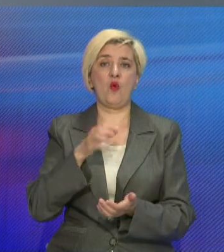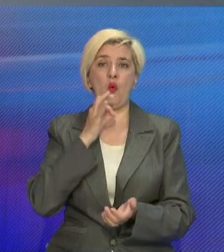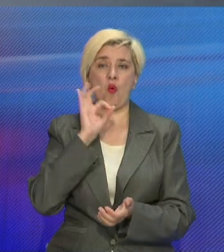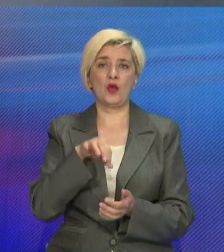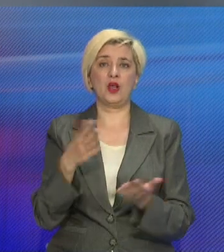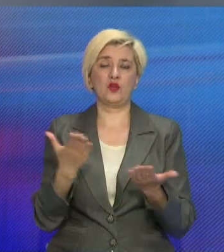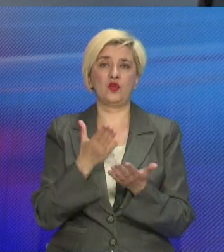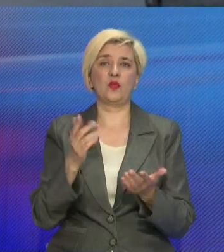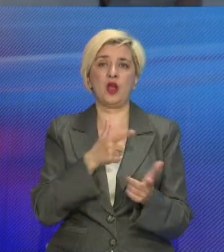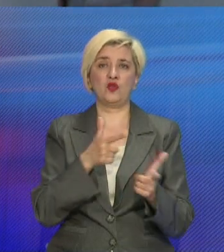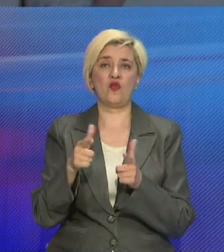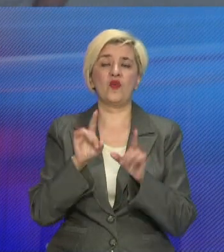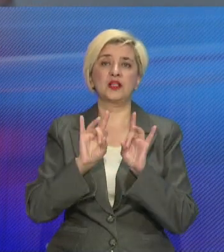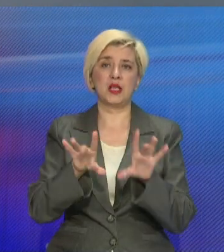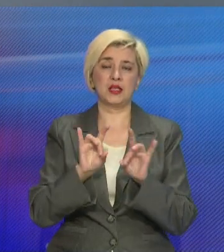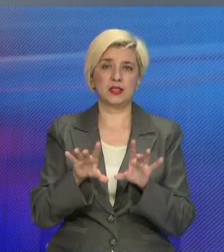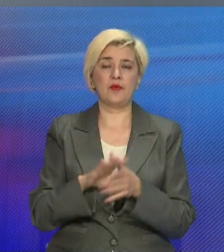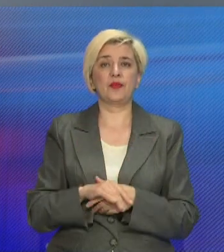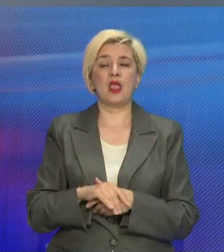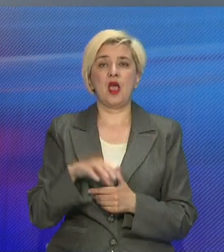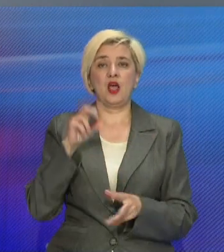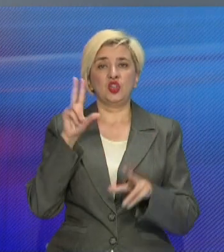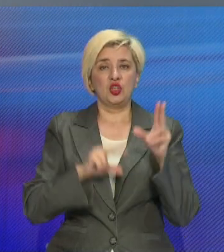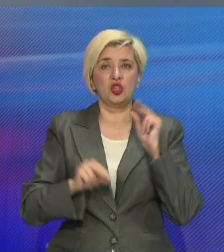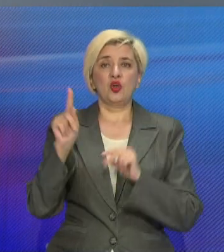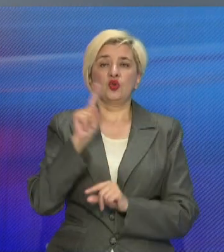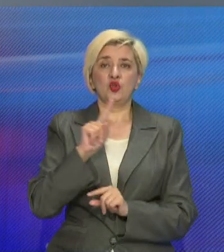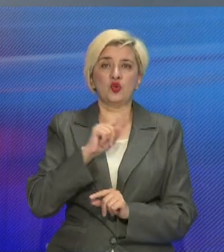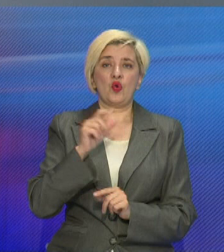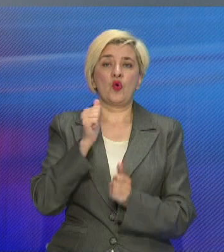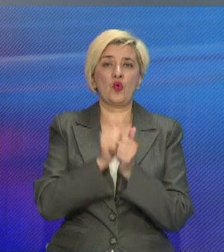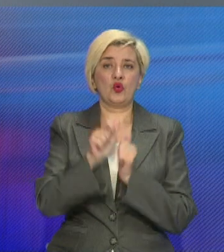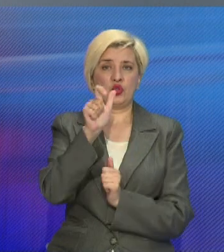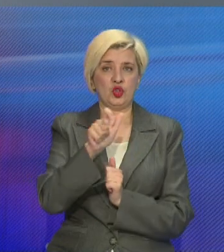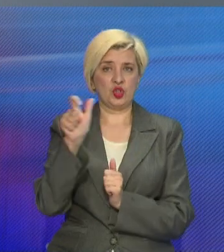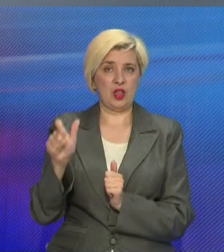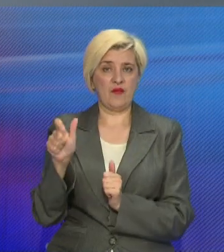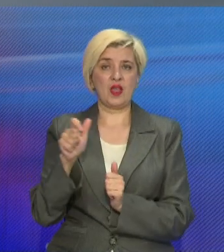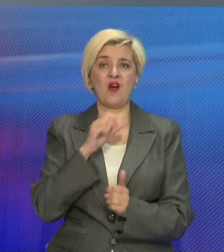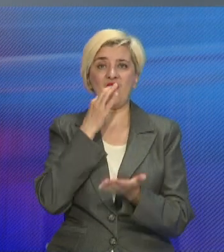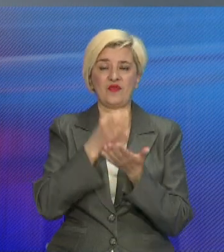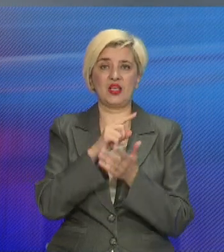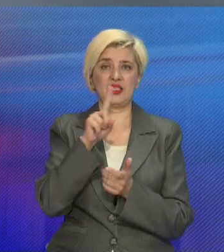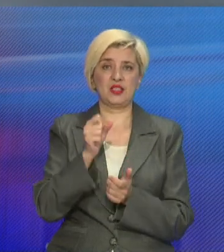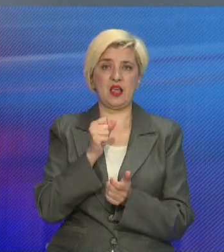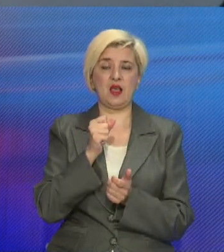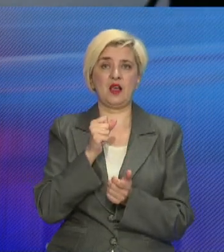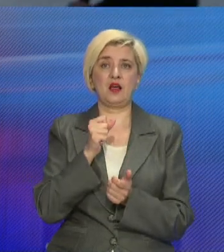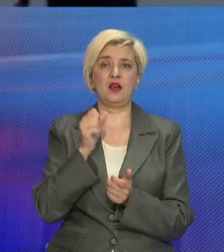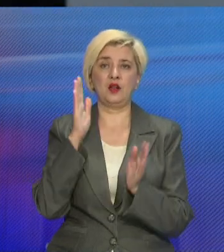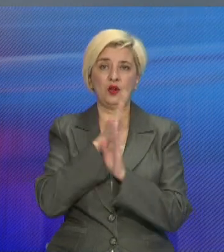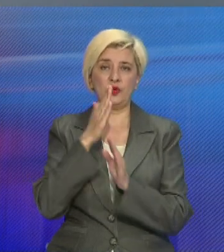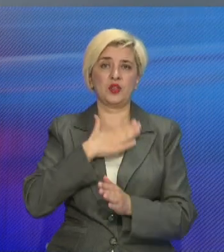что каждый человек у отказе за лёс нашей краины, за лёс нашей батькушины. Вельми